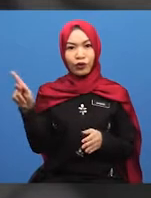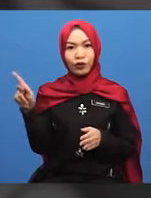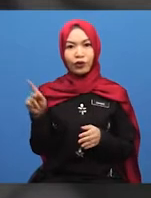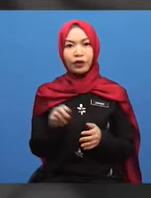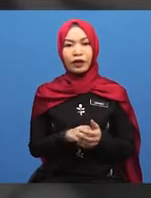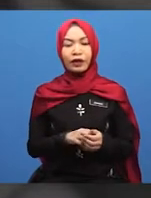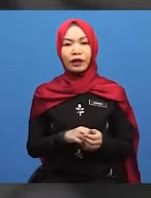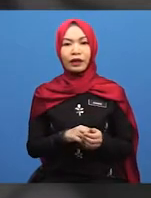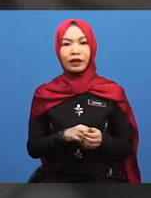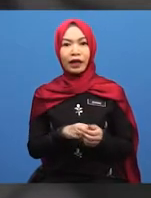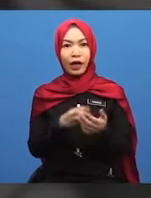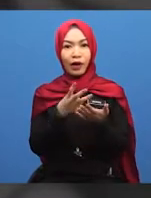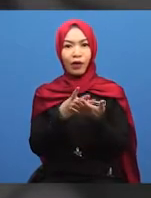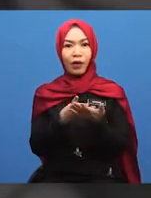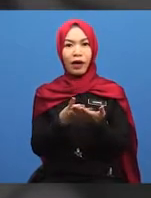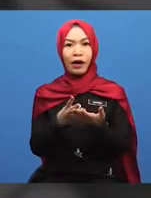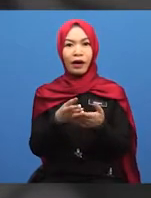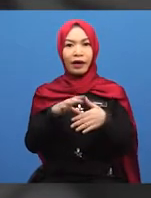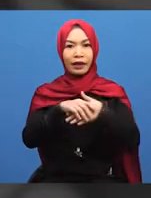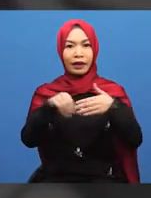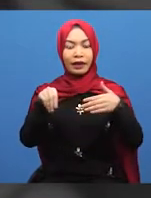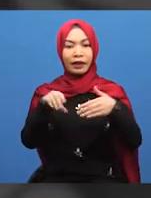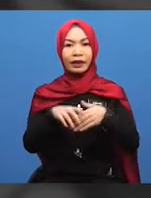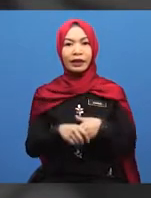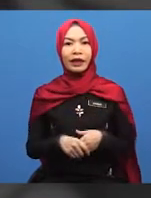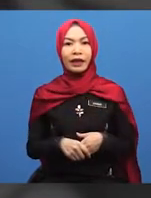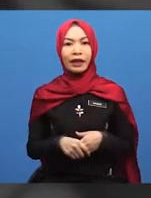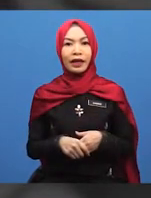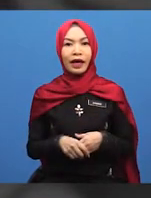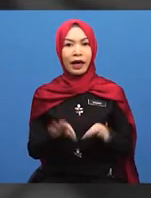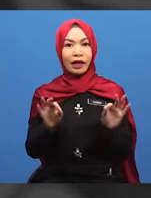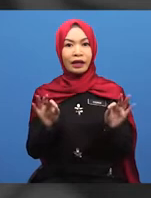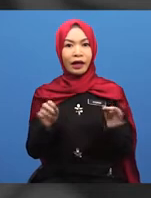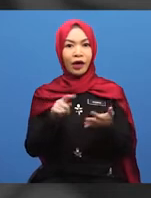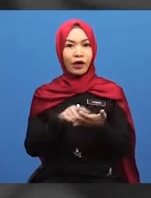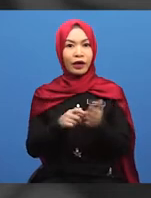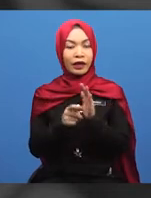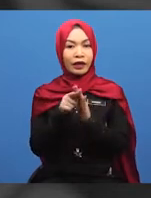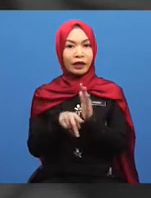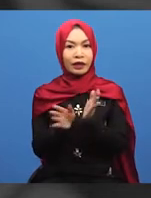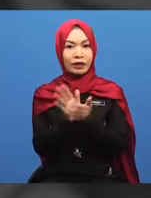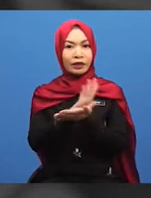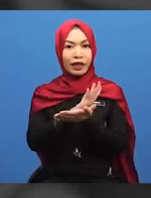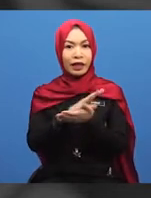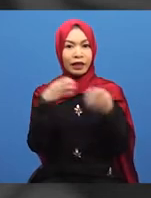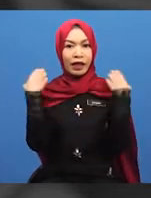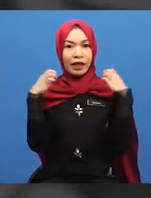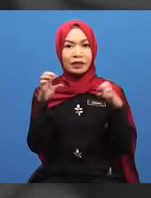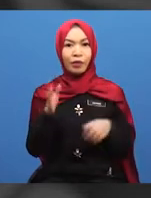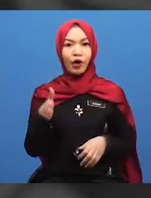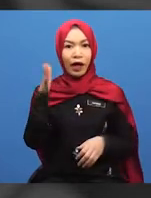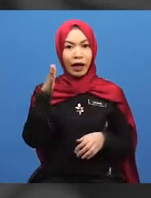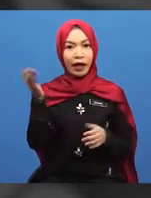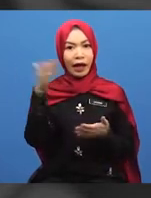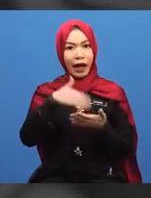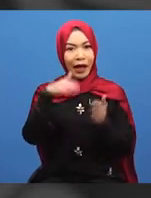demi menurunkan harga ekspor. Apabila ini berlaku, harga ekspor akan relatif lebih murah